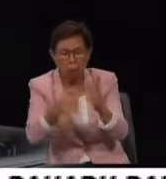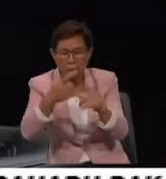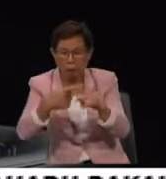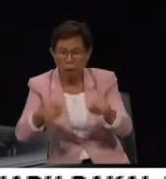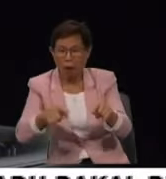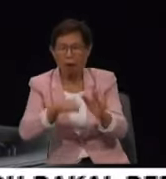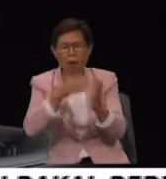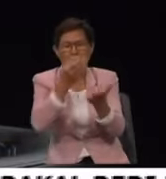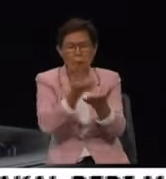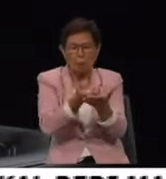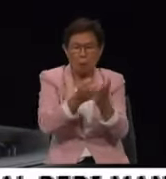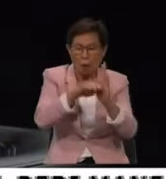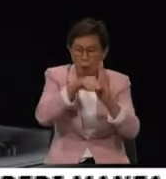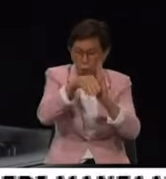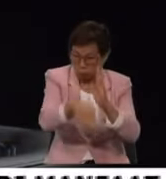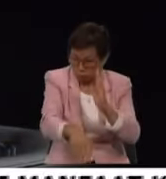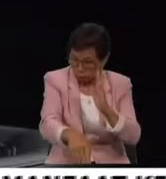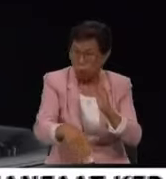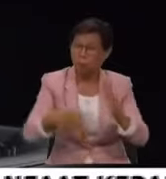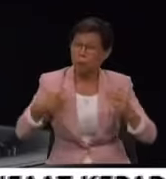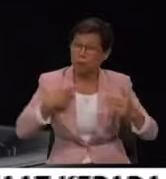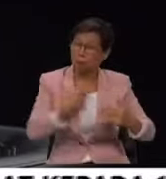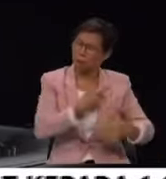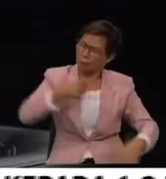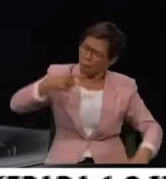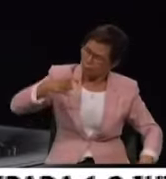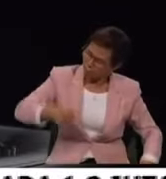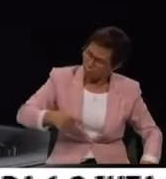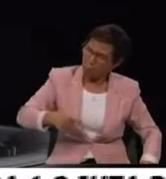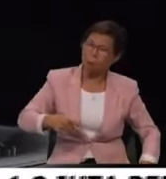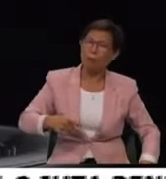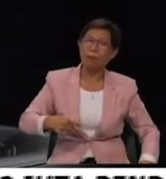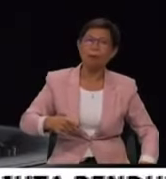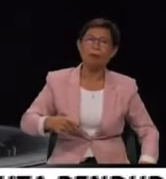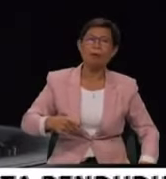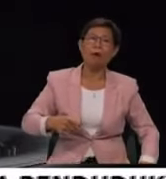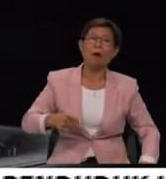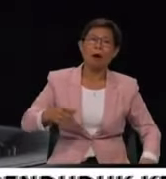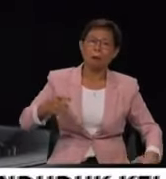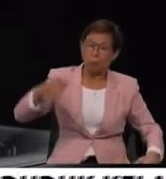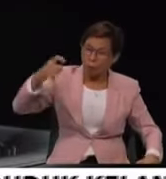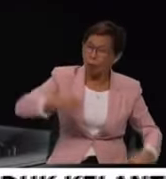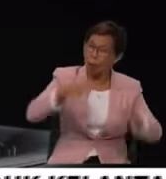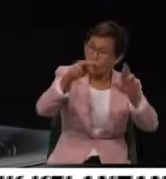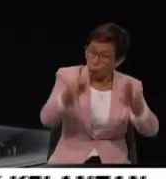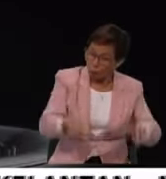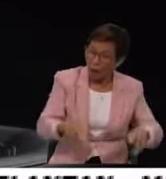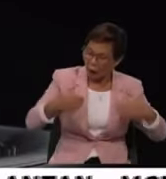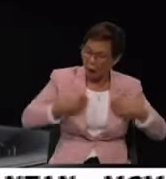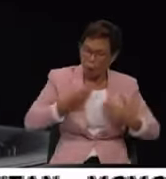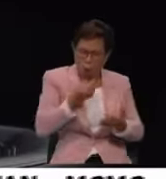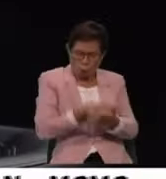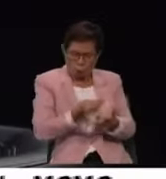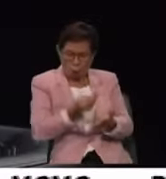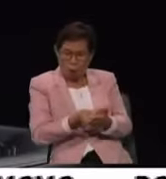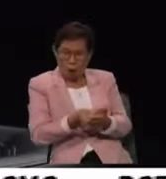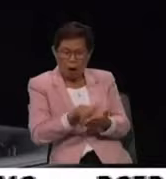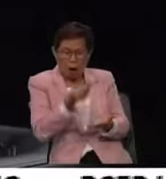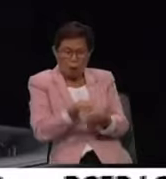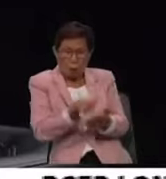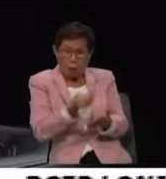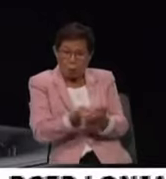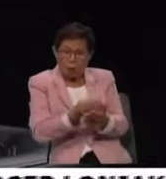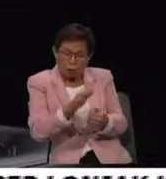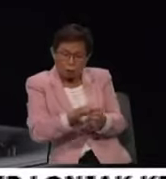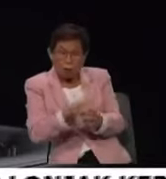dalam keadaan kelembapan ekonomi a kita perlu membenarkan rakyat mempunyai a wang ataupun tunai yang mencukupi